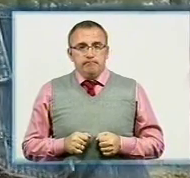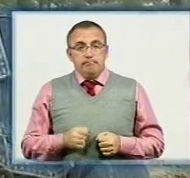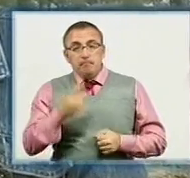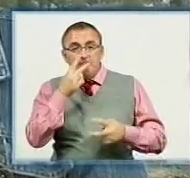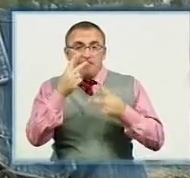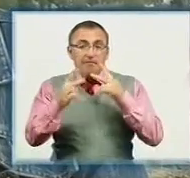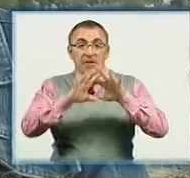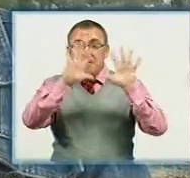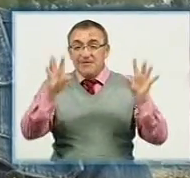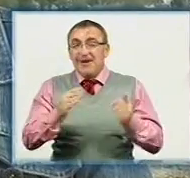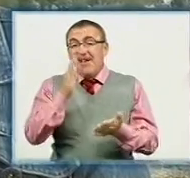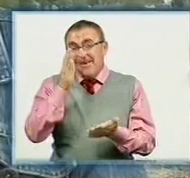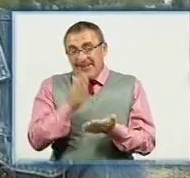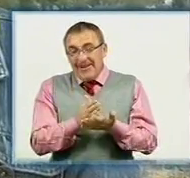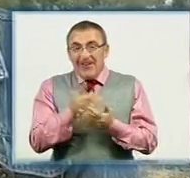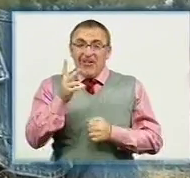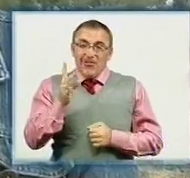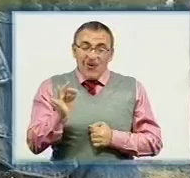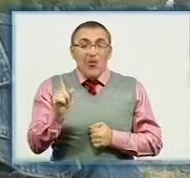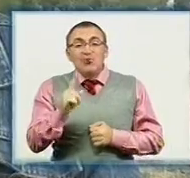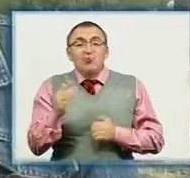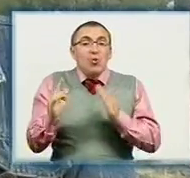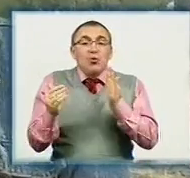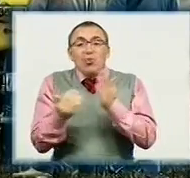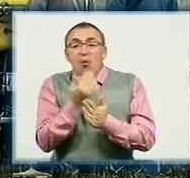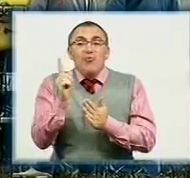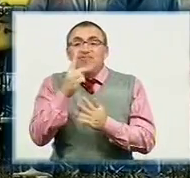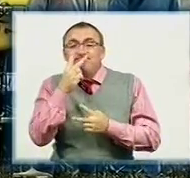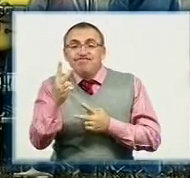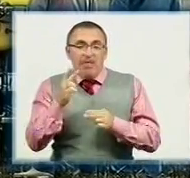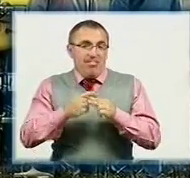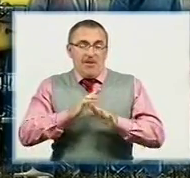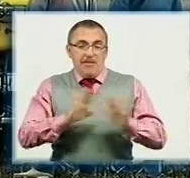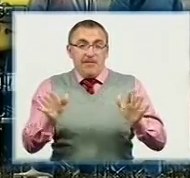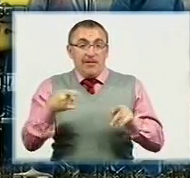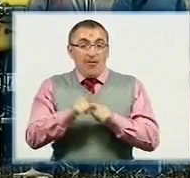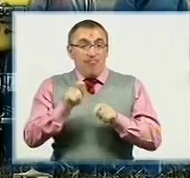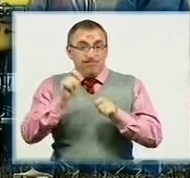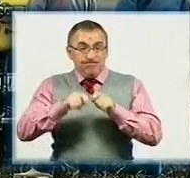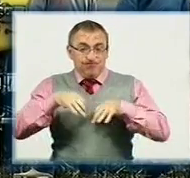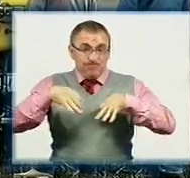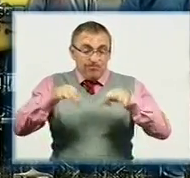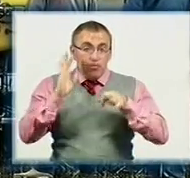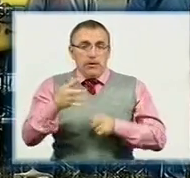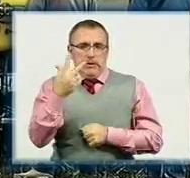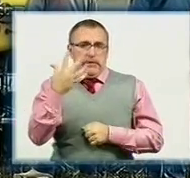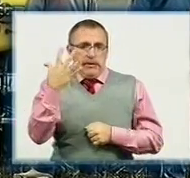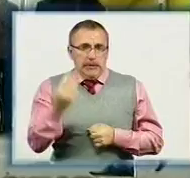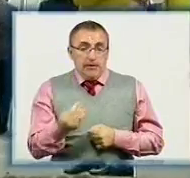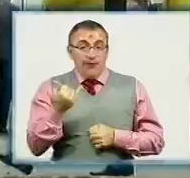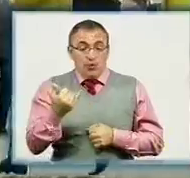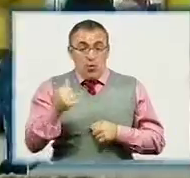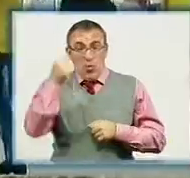Придивляюся, вроді все є, ну щось нове, може б і не помішало. Такий тест-драйв триватиме усі 3 виставкові дні. Загалом же цього